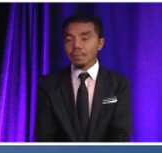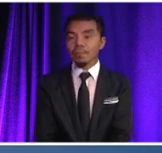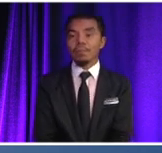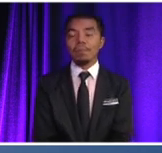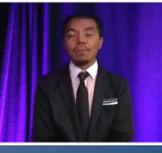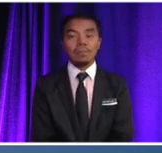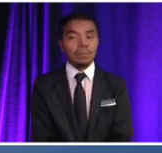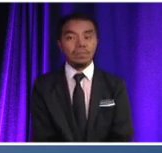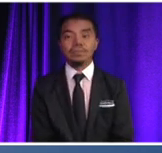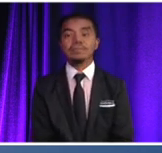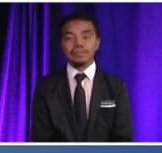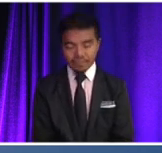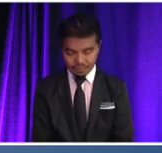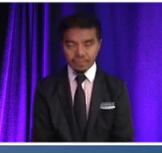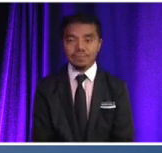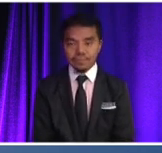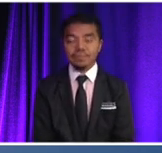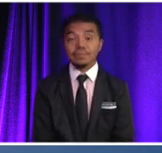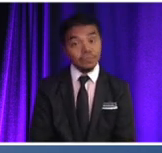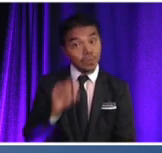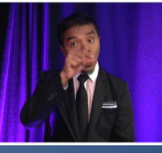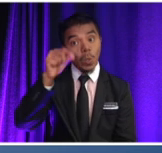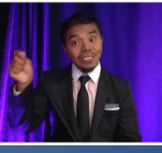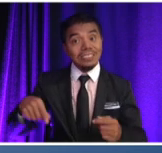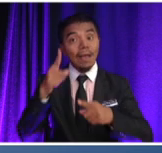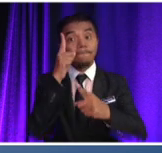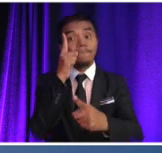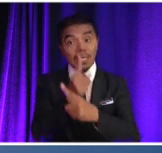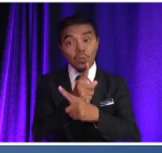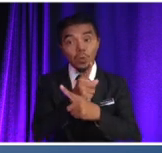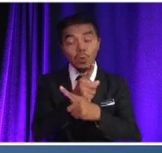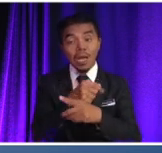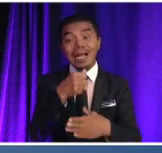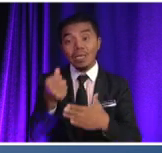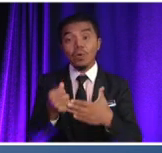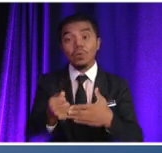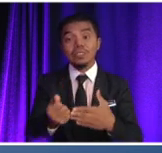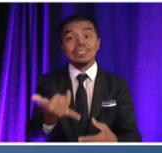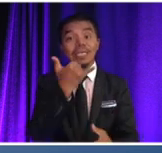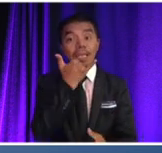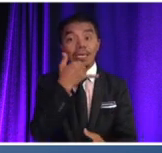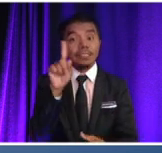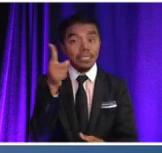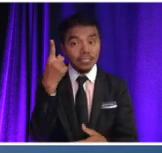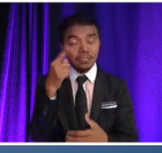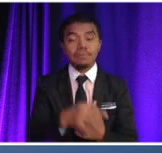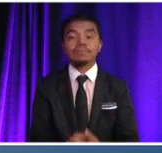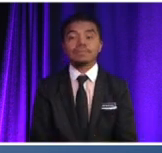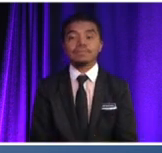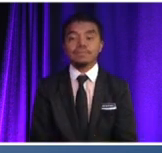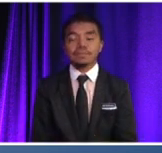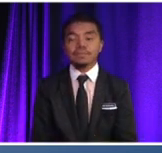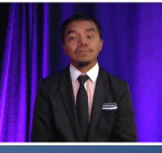betul atau salah Ya baik oke menurut keperniagaan baru oke y-nya adalah